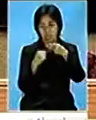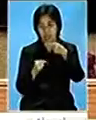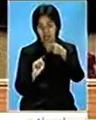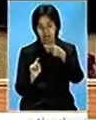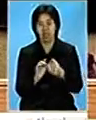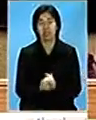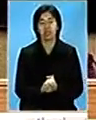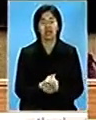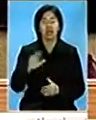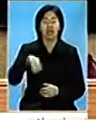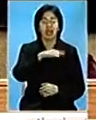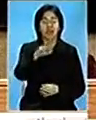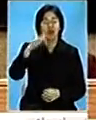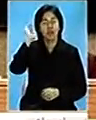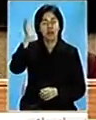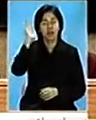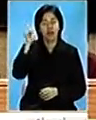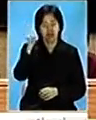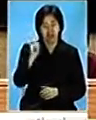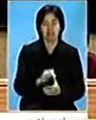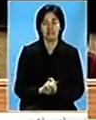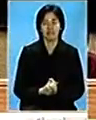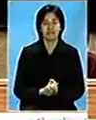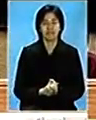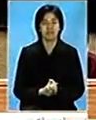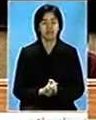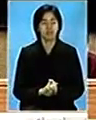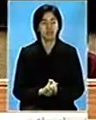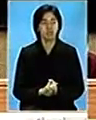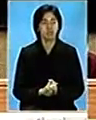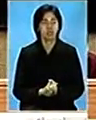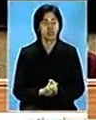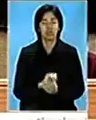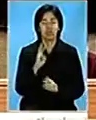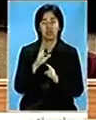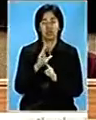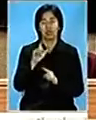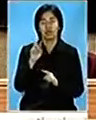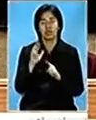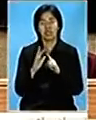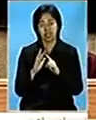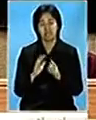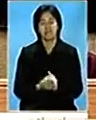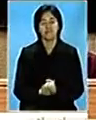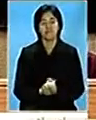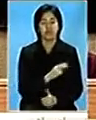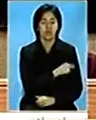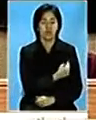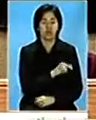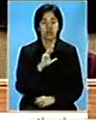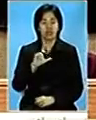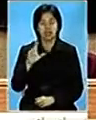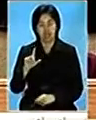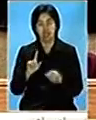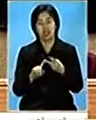ได้ท่านสมาชิกจะได้เตรียมตัวได้นะครับต่อไปจะเป็นท่านวัชระเพชรทองแล้วก็คุณหมอเชิดชัยแล้วก็ม